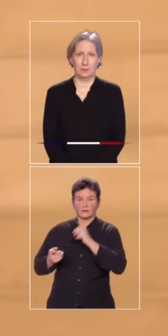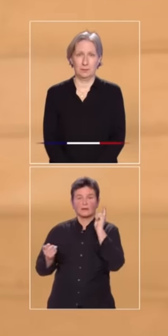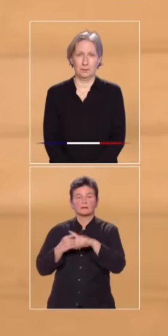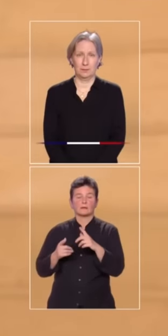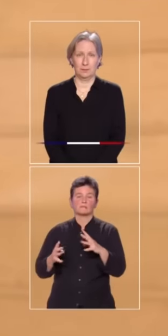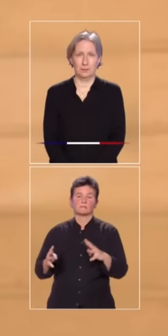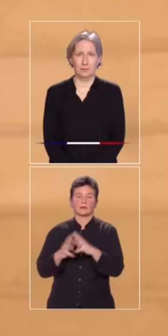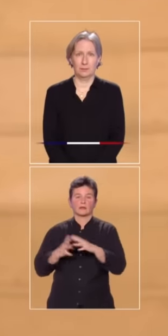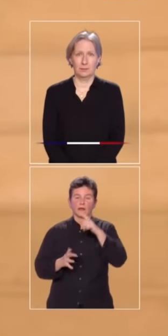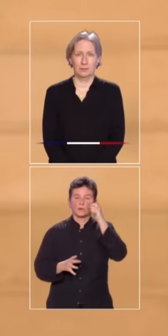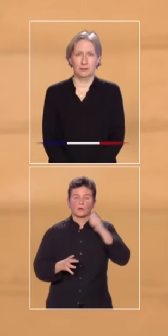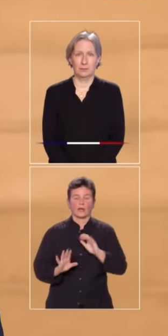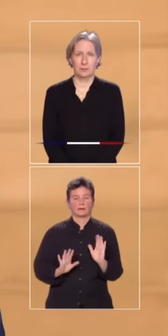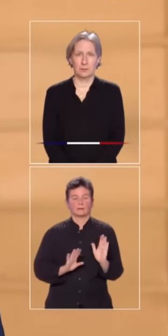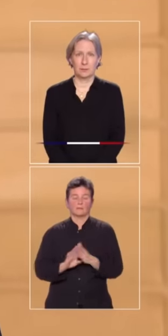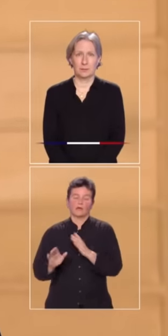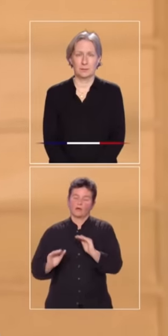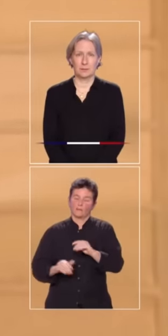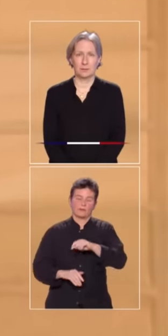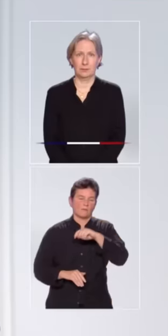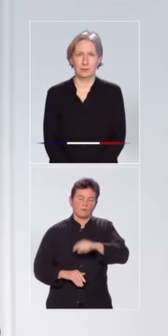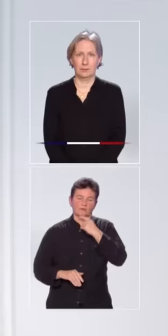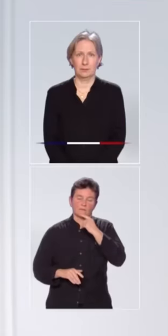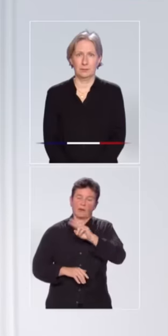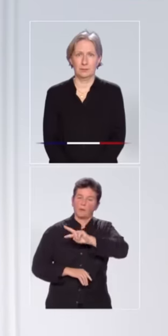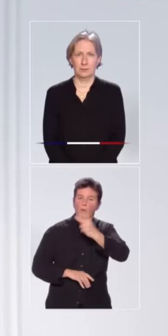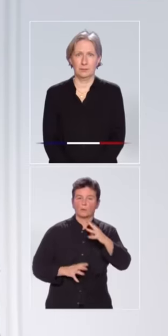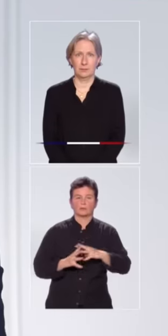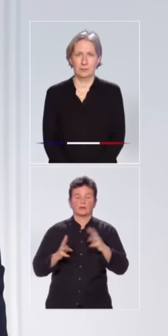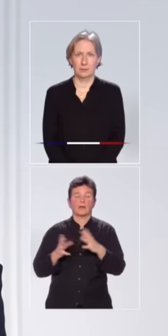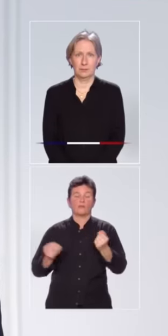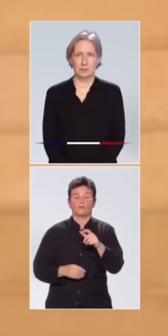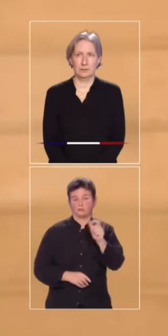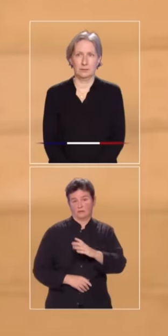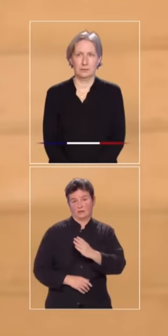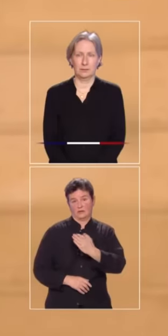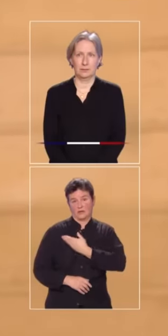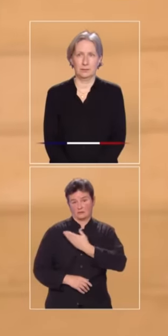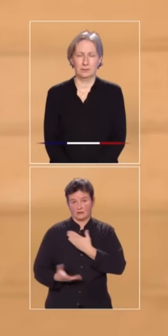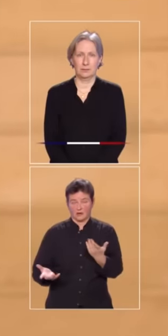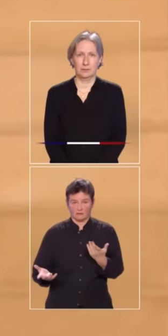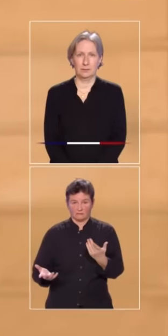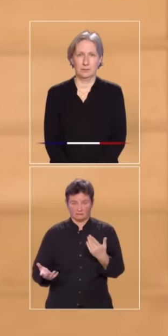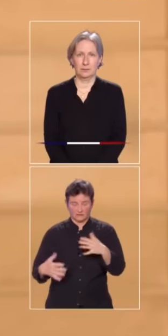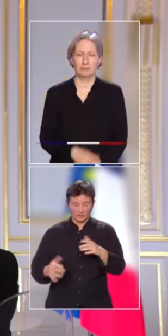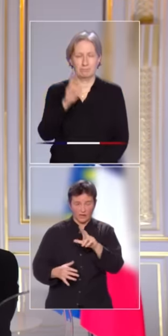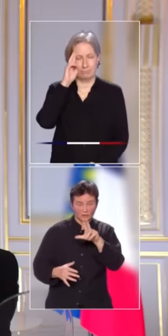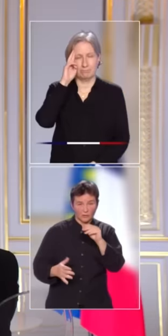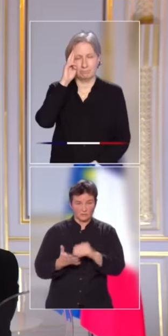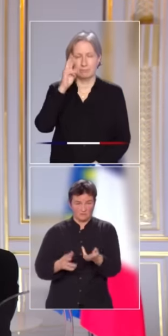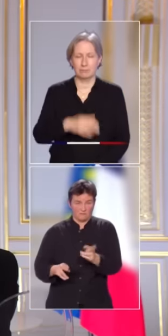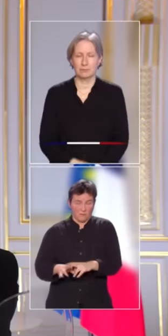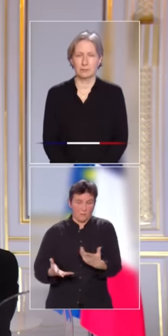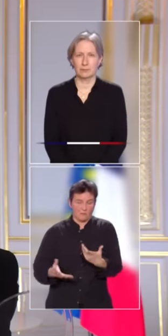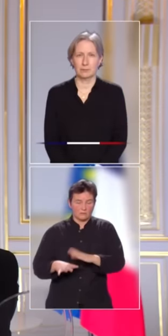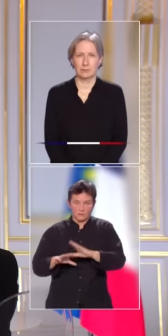en Ukraine. Nous ne pouvons pas ne pas aborder une autre guerre. Elle se déroule à Gaza. Elle a fait sans doute 30 000 morts. Les circonstances